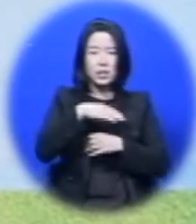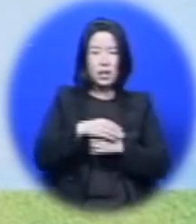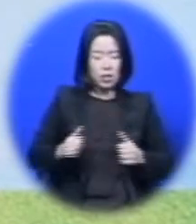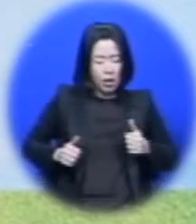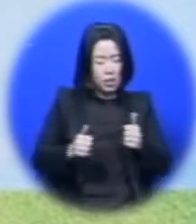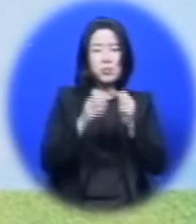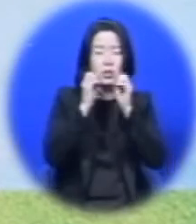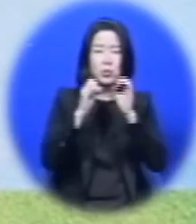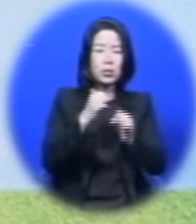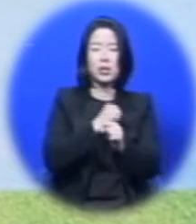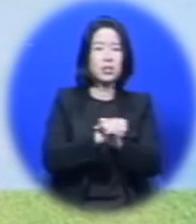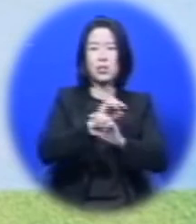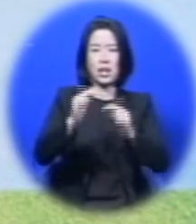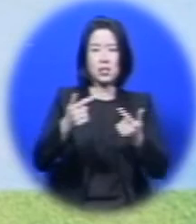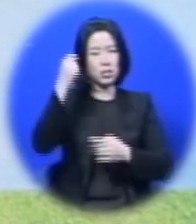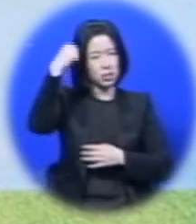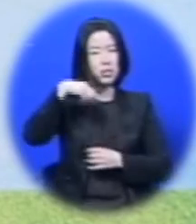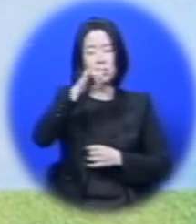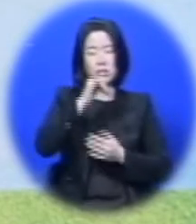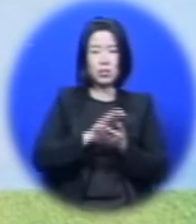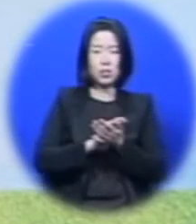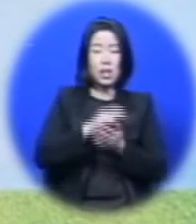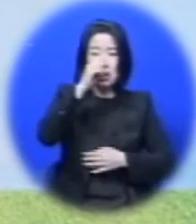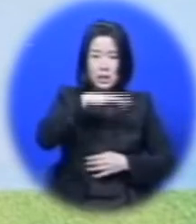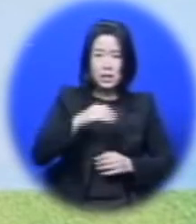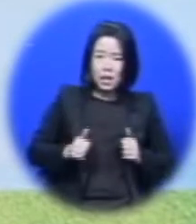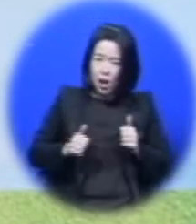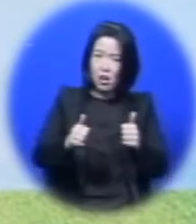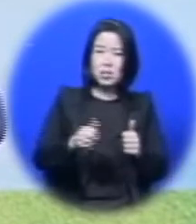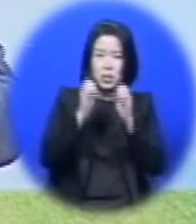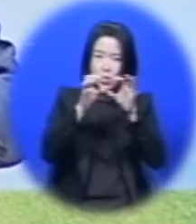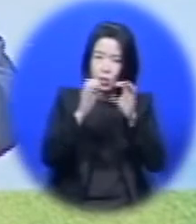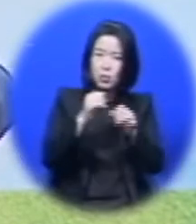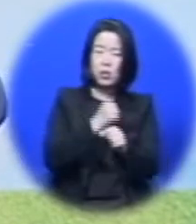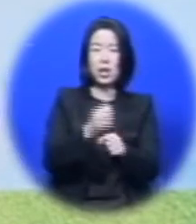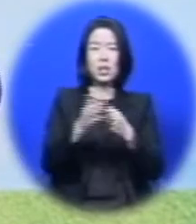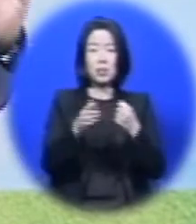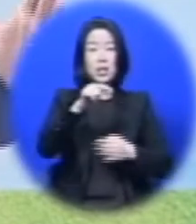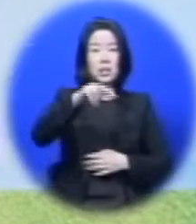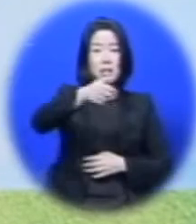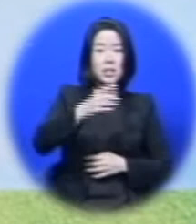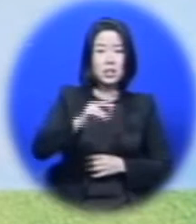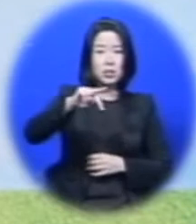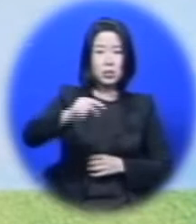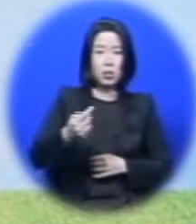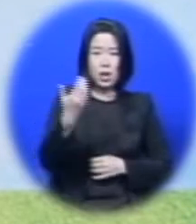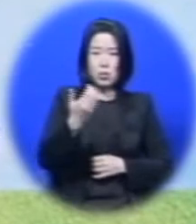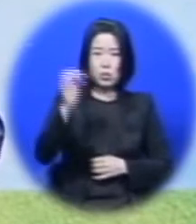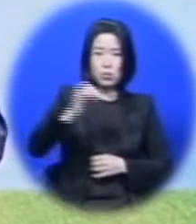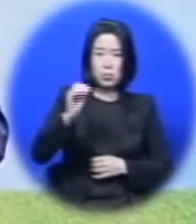이렇게 된 게 아니구나 하는 걸 깨달았어요. 그저 열심히 전도했기 때문에 그 정도가 90%